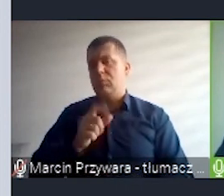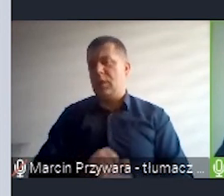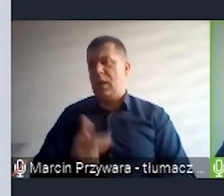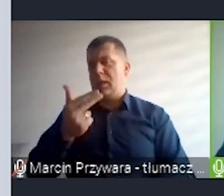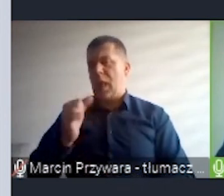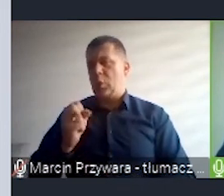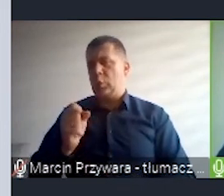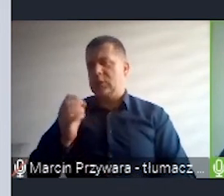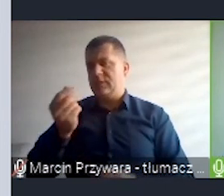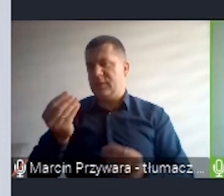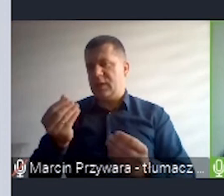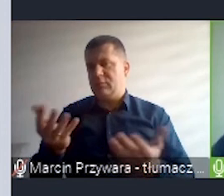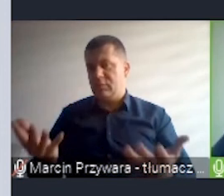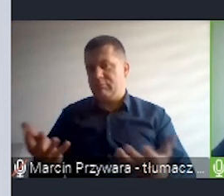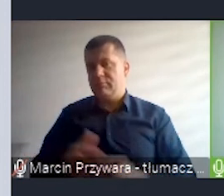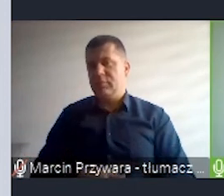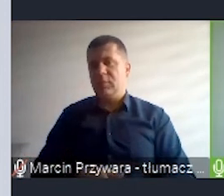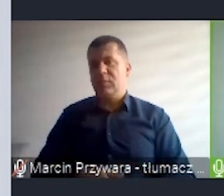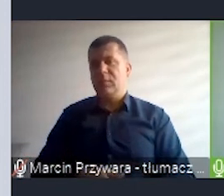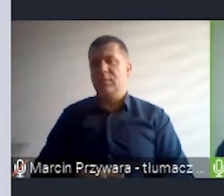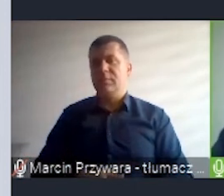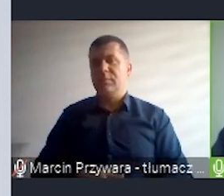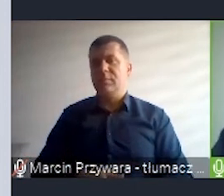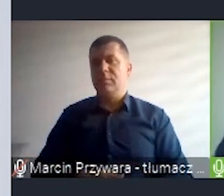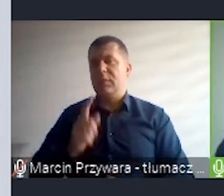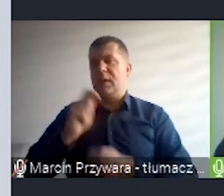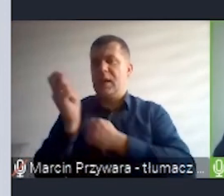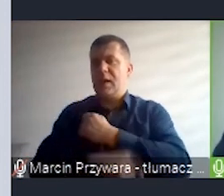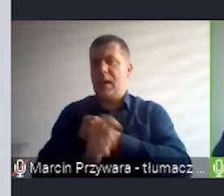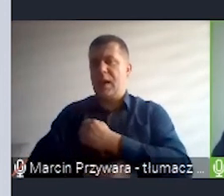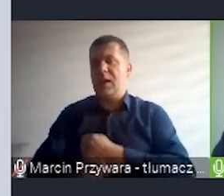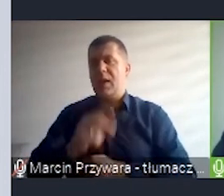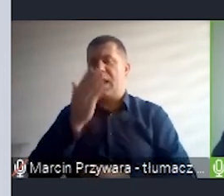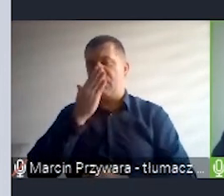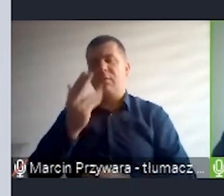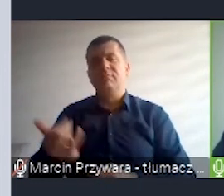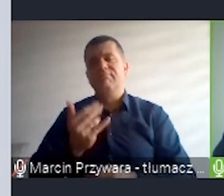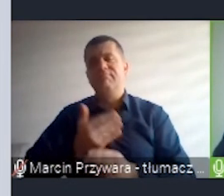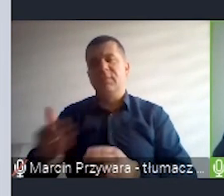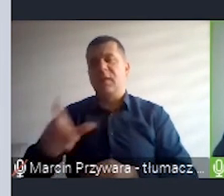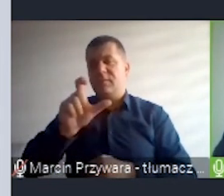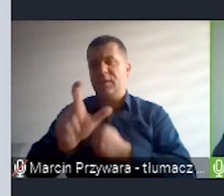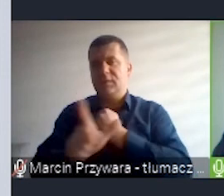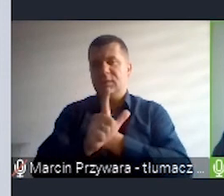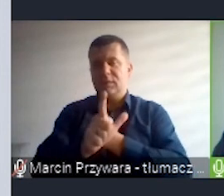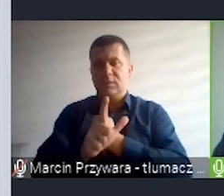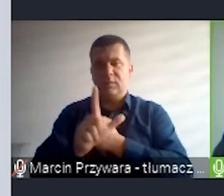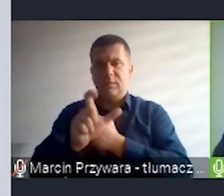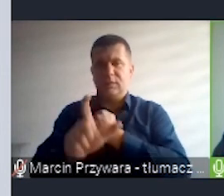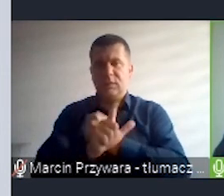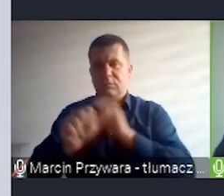nadużyć finansowych. I takie typowe, które się pojawiają, to 276